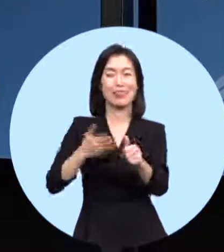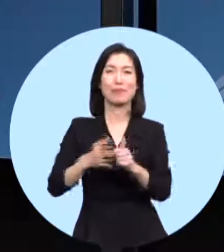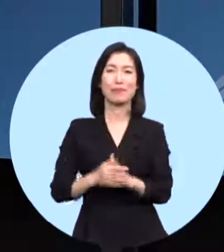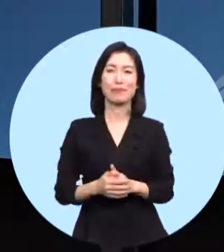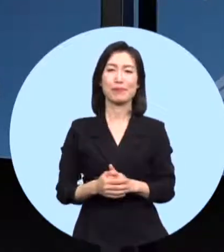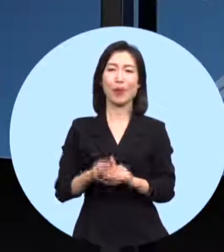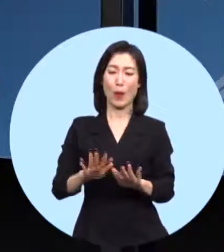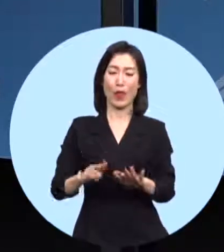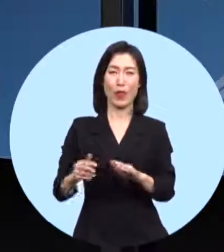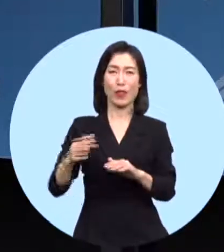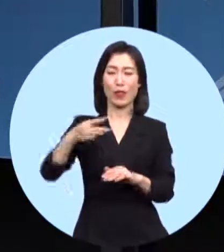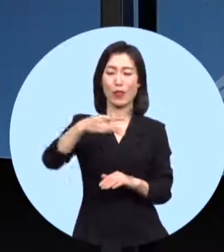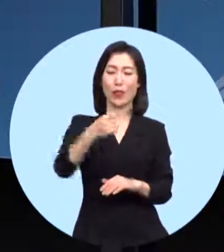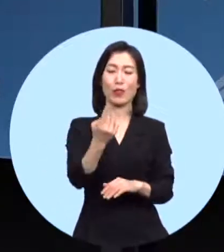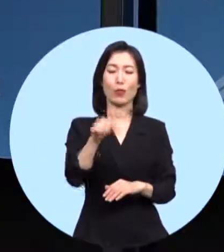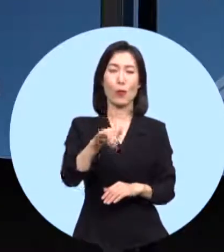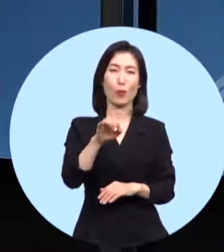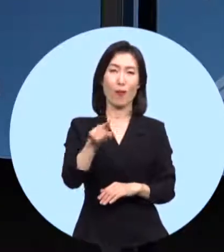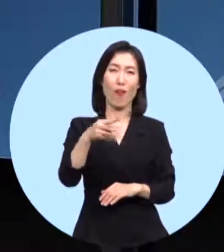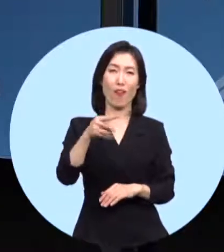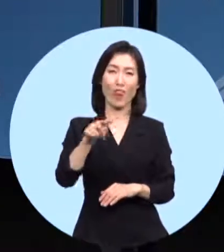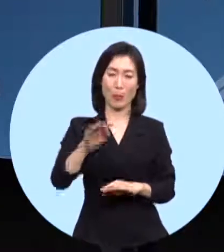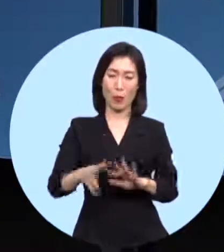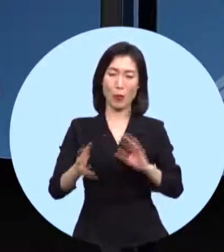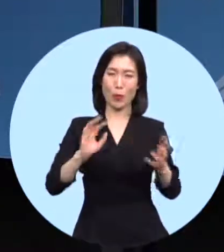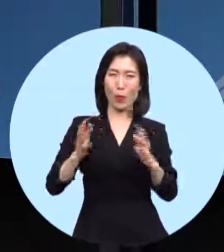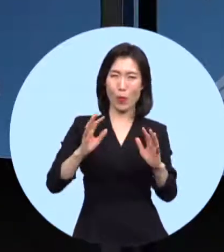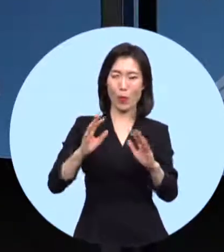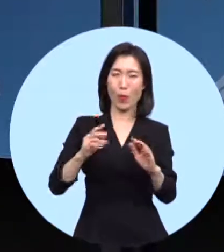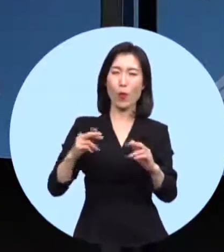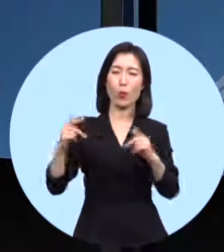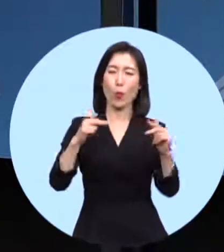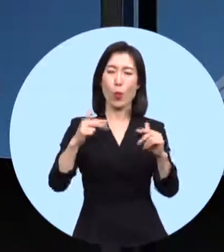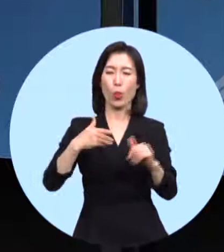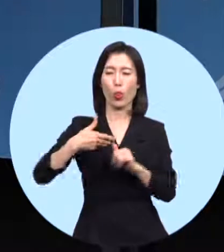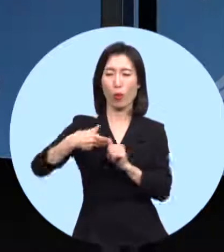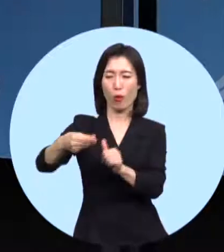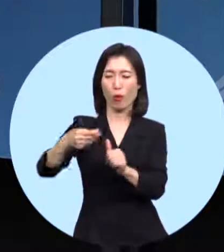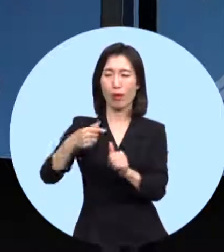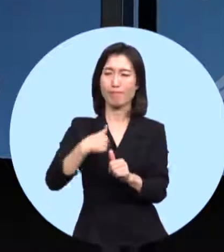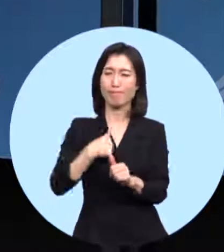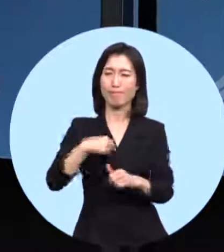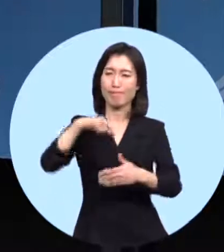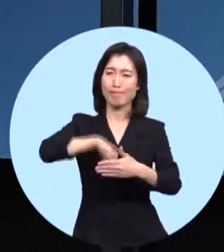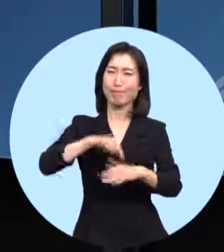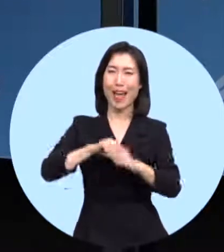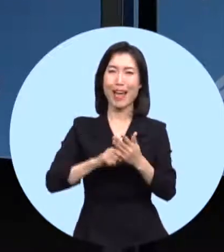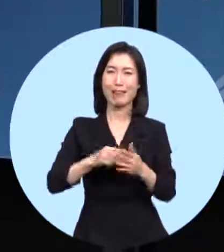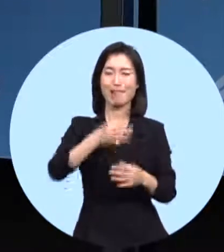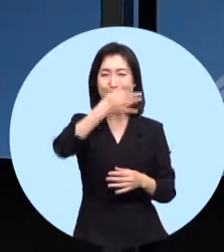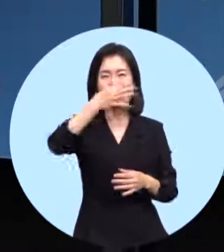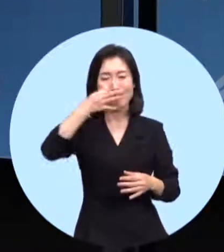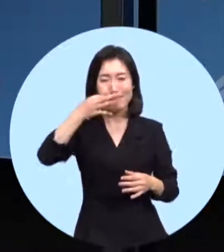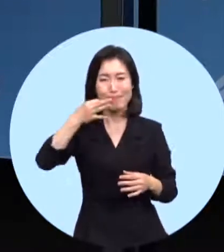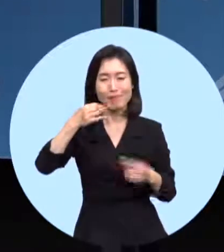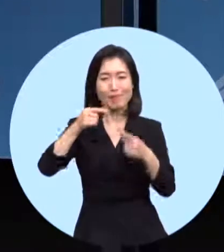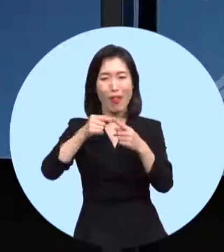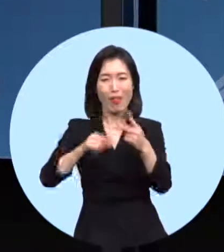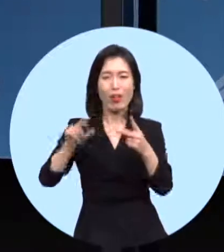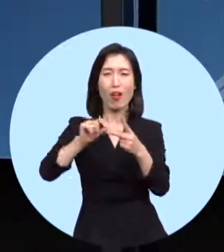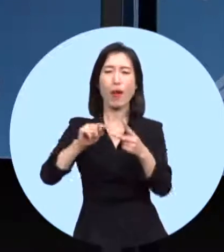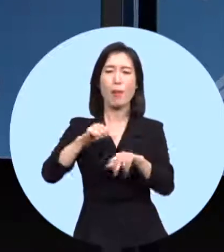먼저 톡퍼런스의 토론자로 나와달라는 말씀을 듣고 굉장히 좋으면서도 무거운 마음이었습니다.